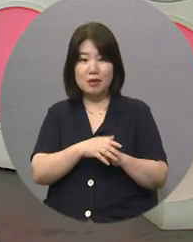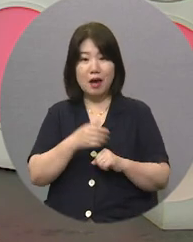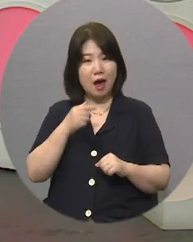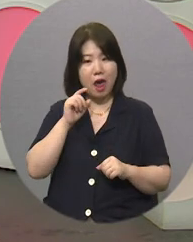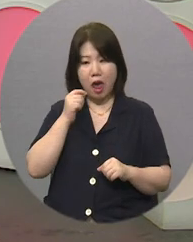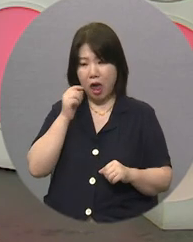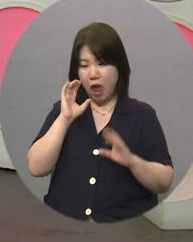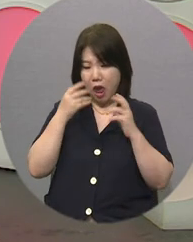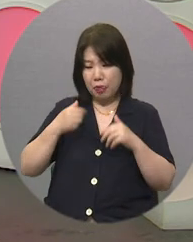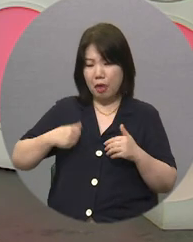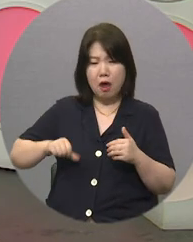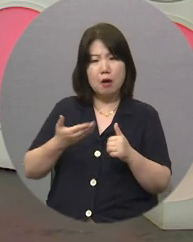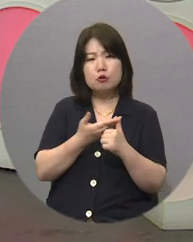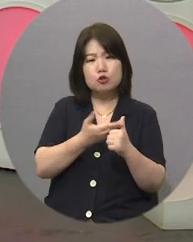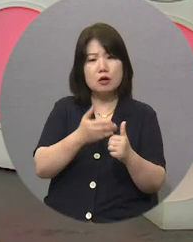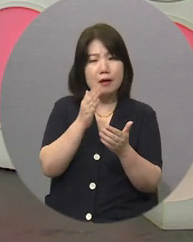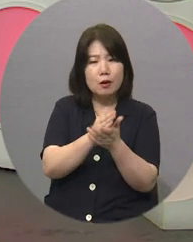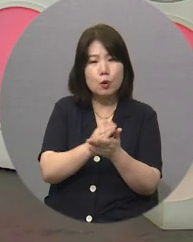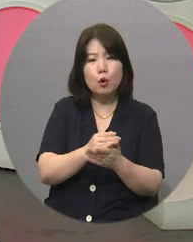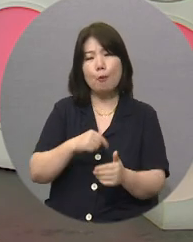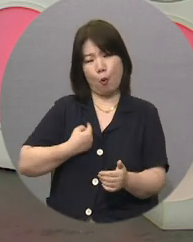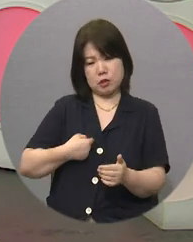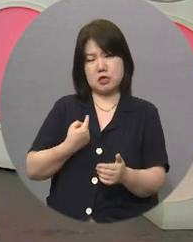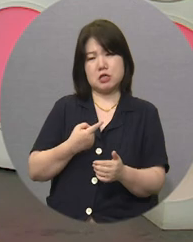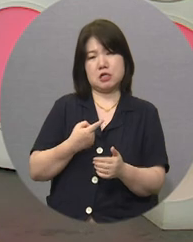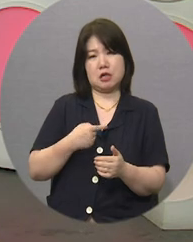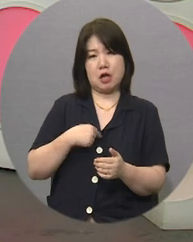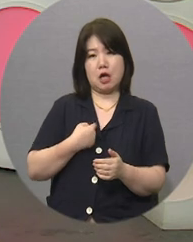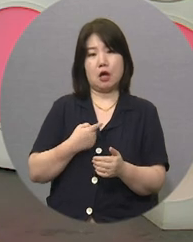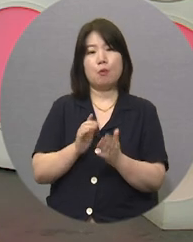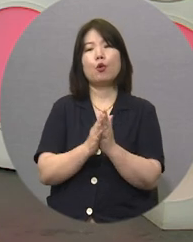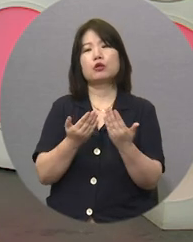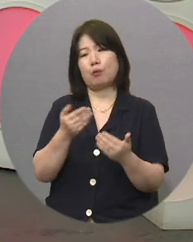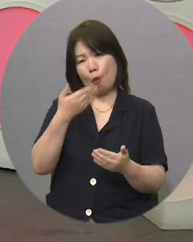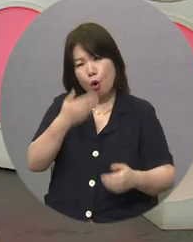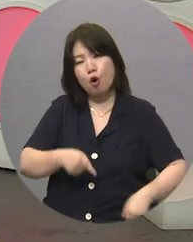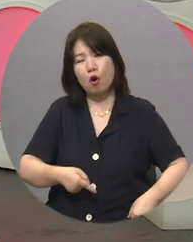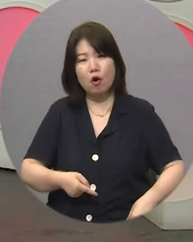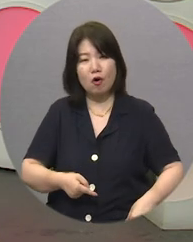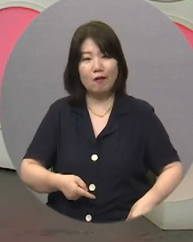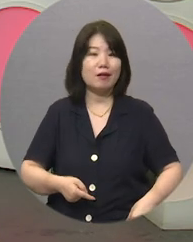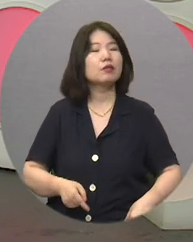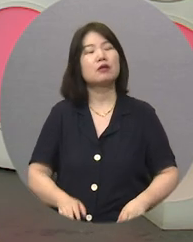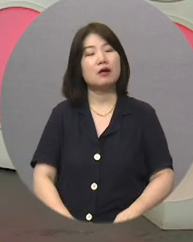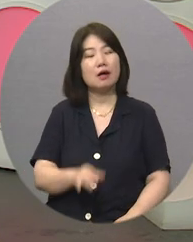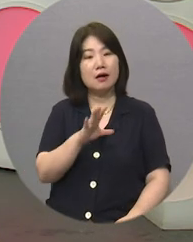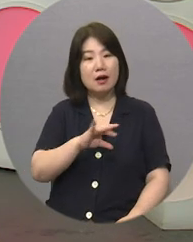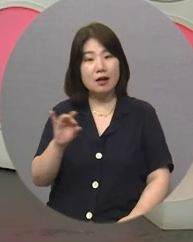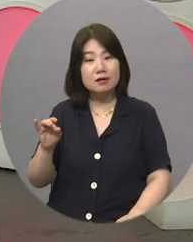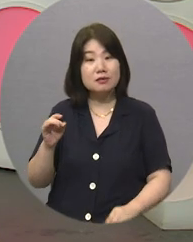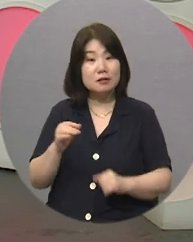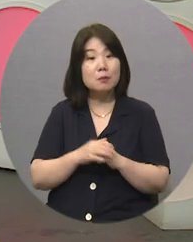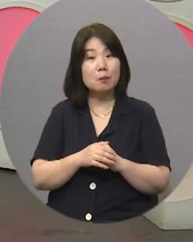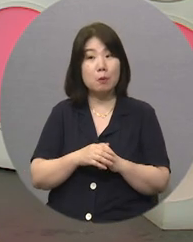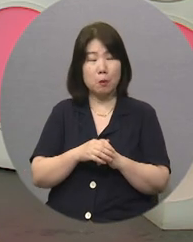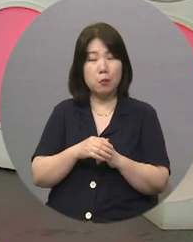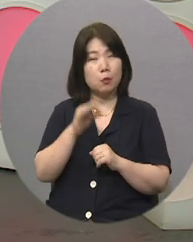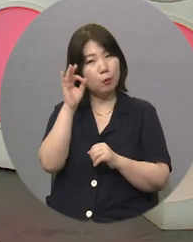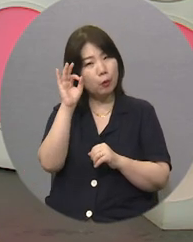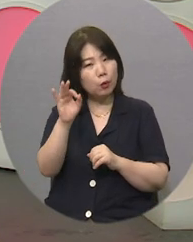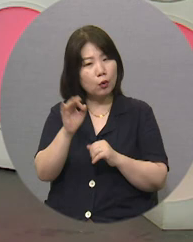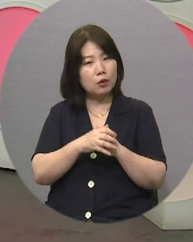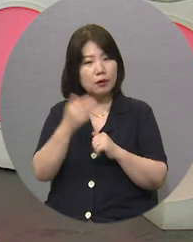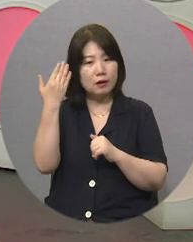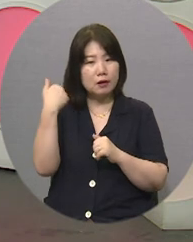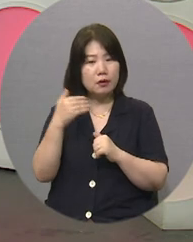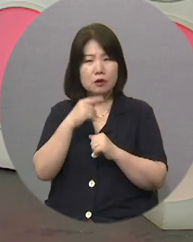애들만 챙기지 말고. 그렇죠, 그렇죠. 좀 먹어라고. 엄마도 먹어야지. 근데 이제 간혹 보면 요즘에는 그런 분들 잘 안 계시지만